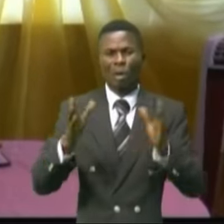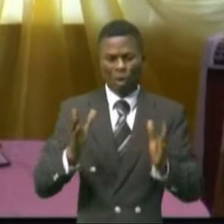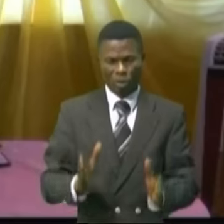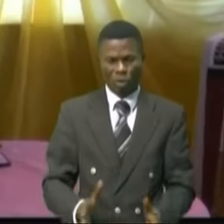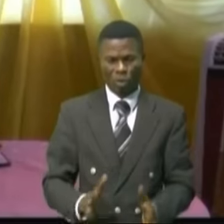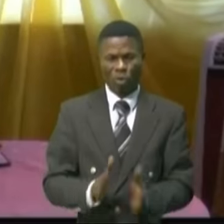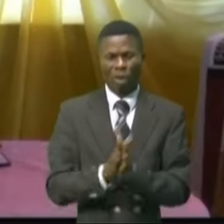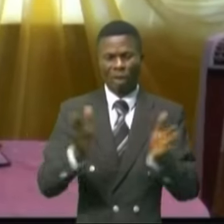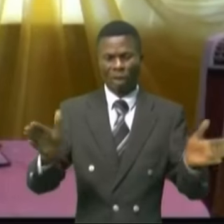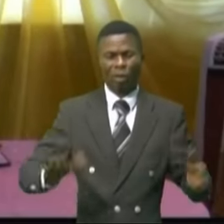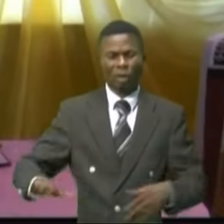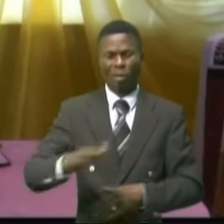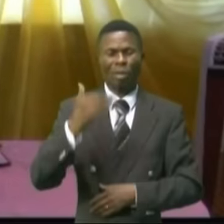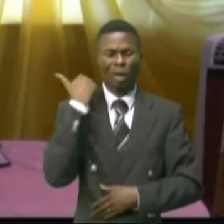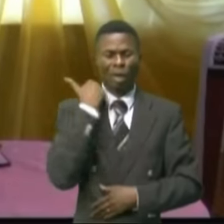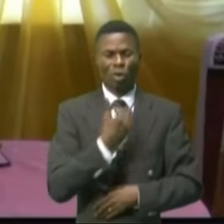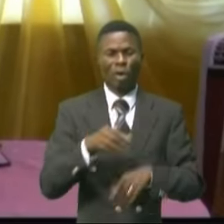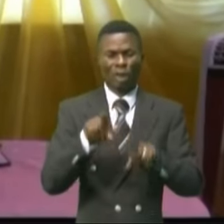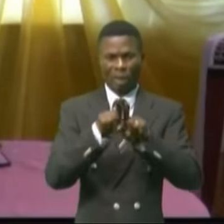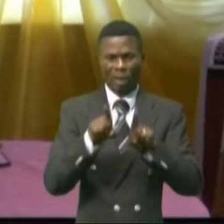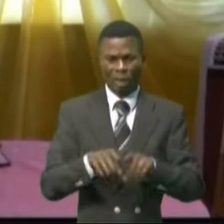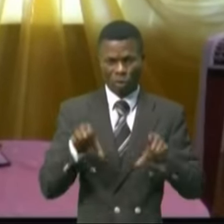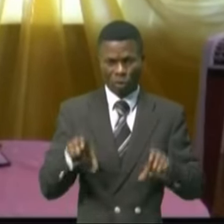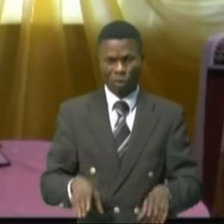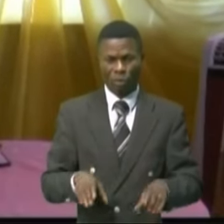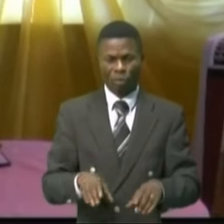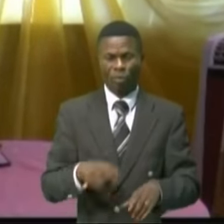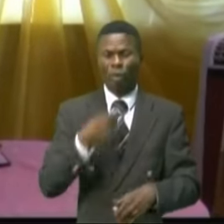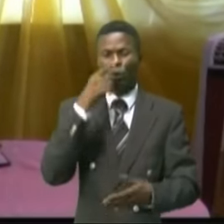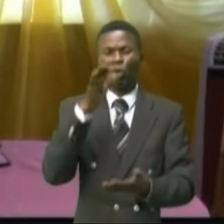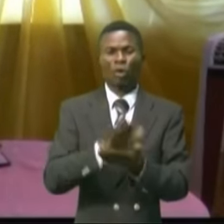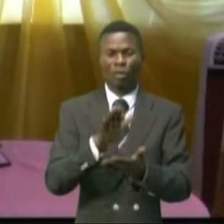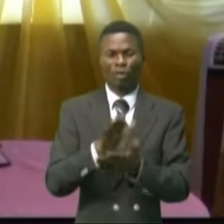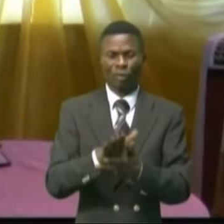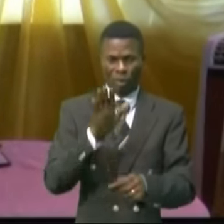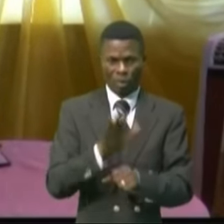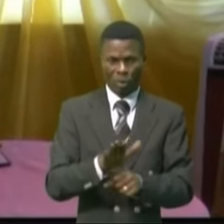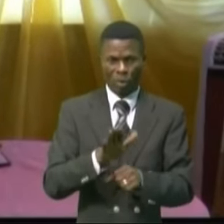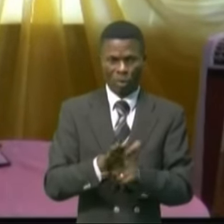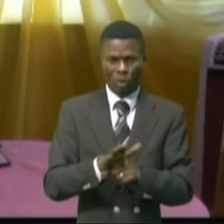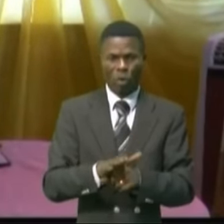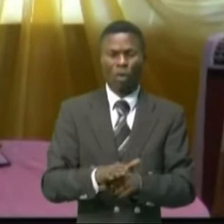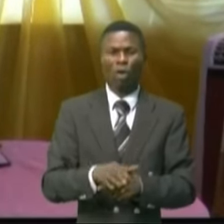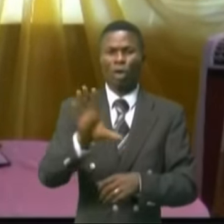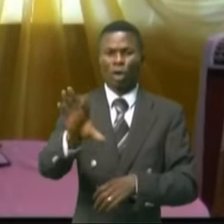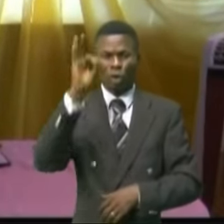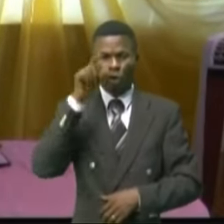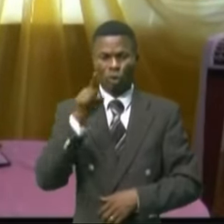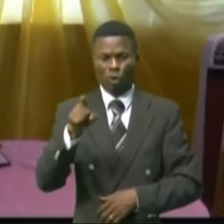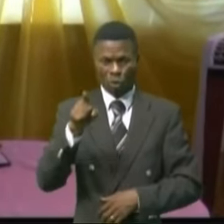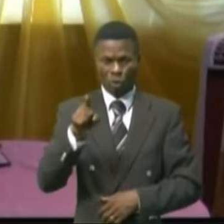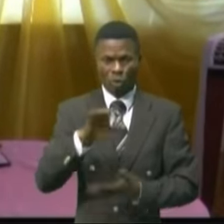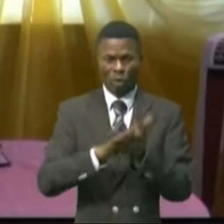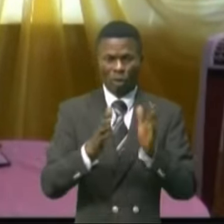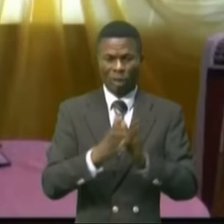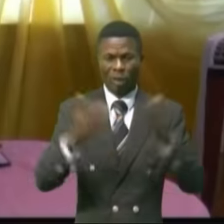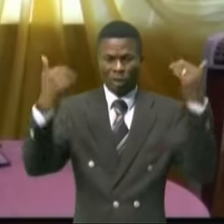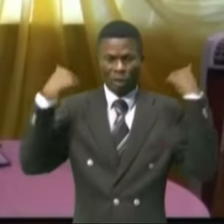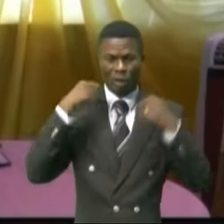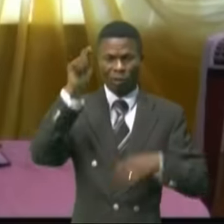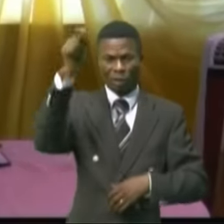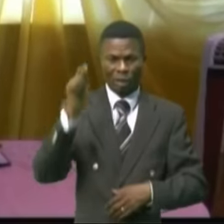général, acceptez mes félicitations pour votre nomination à la tête de l'armée